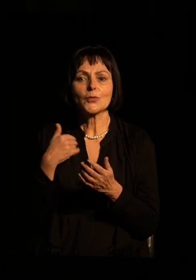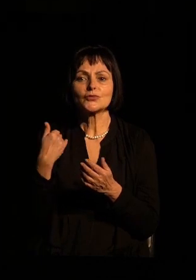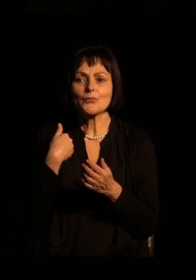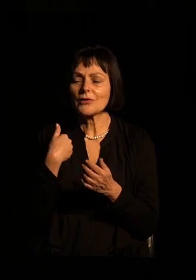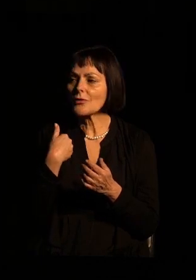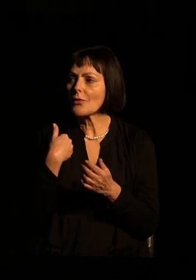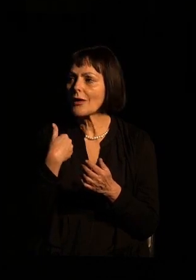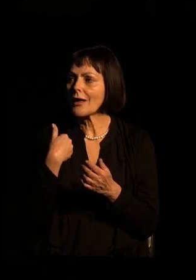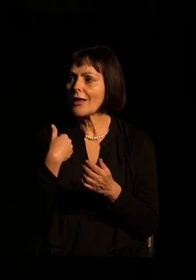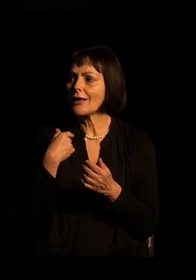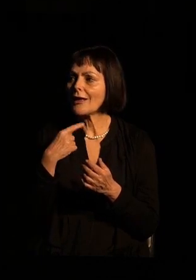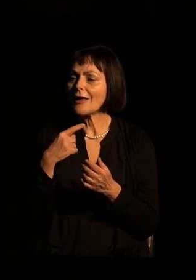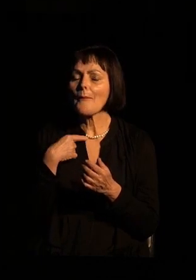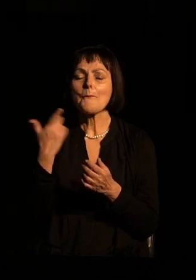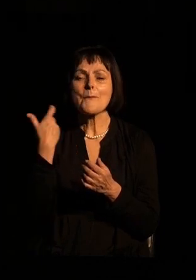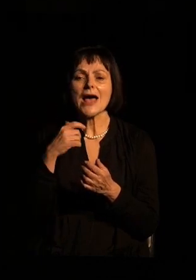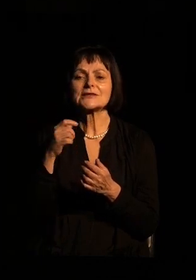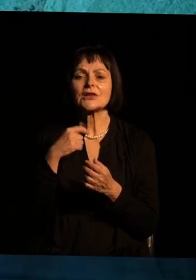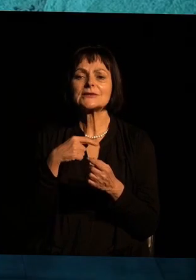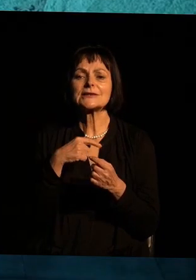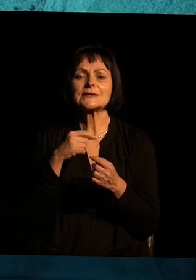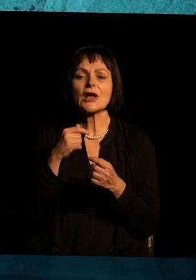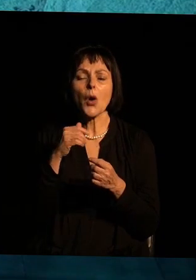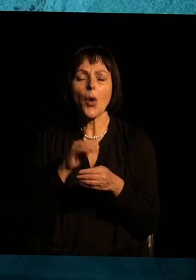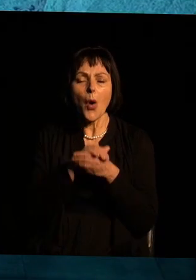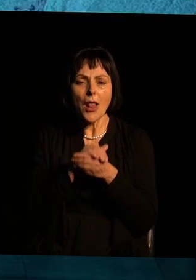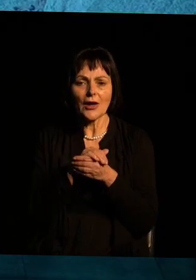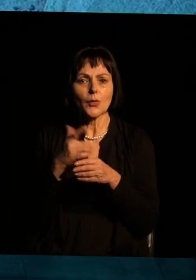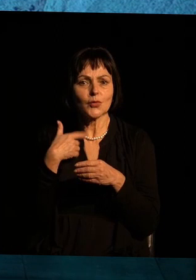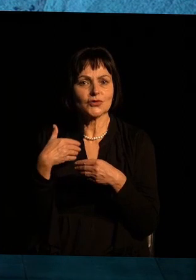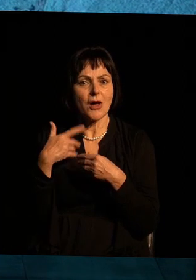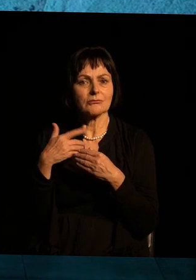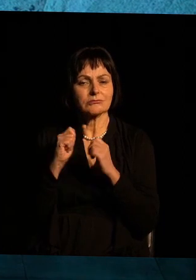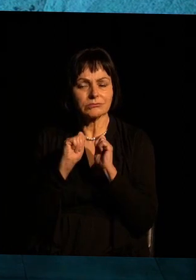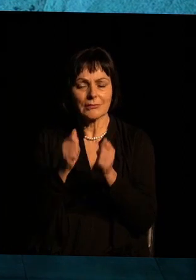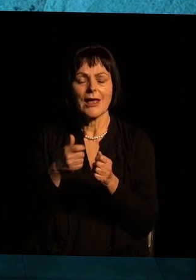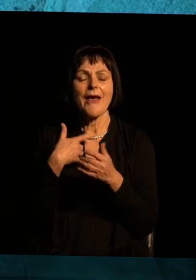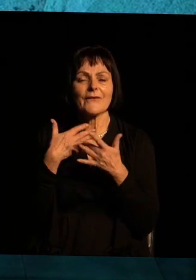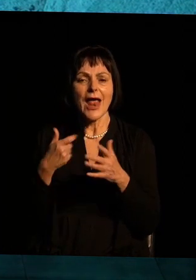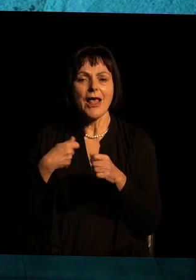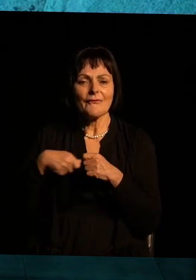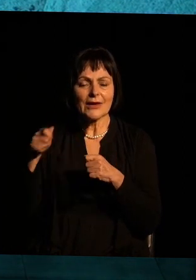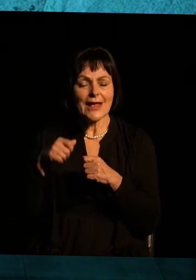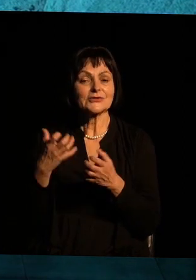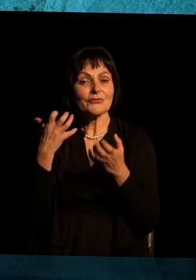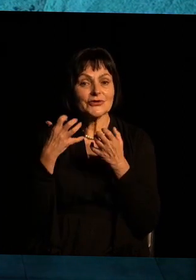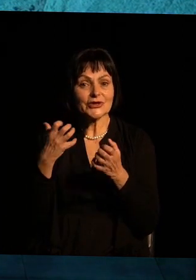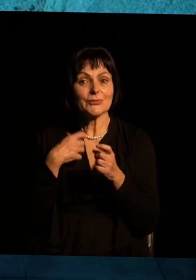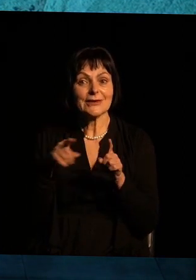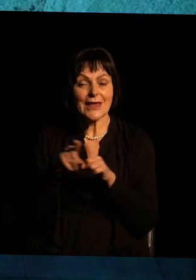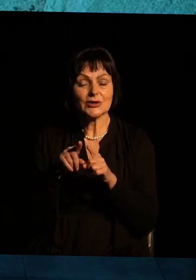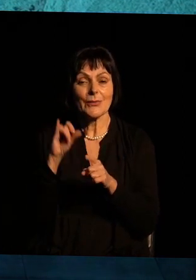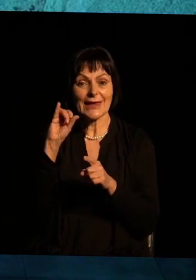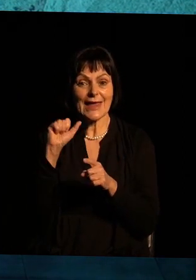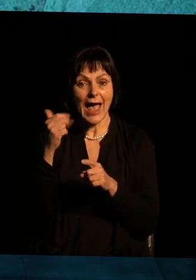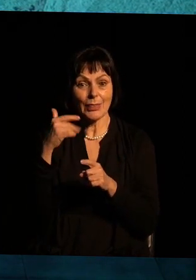naszym, jest dalej moim bardzo serdecznym kolegą, dużo mu zawdzięczaliśmy wiele wyjazdów i chcieliśmy, żeby również